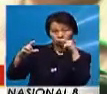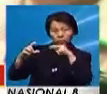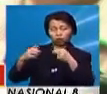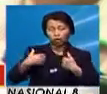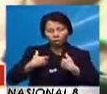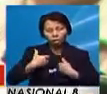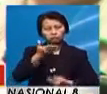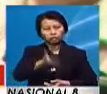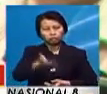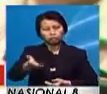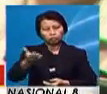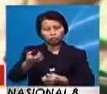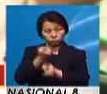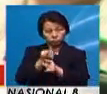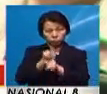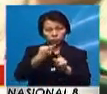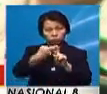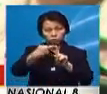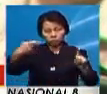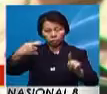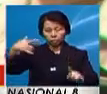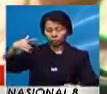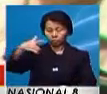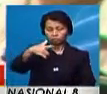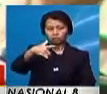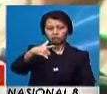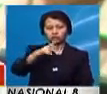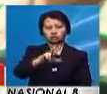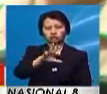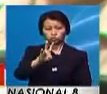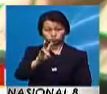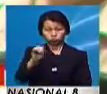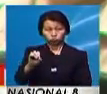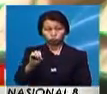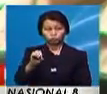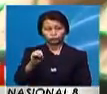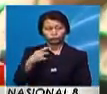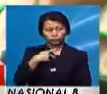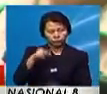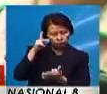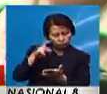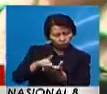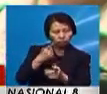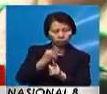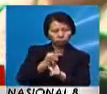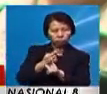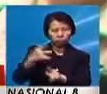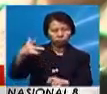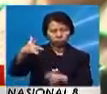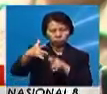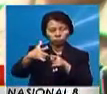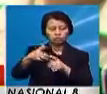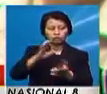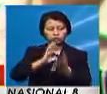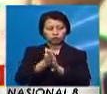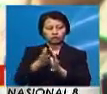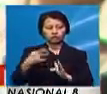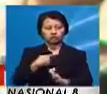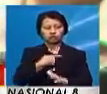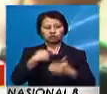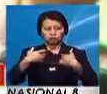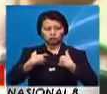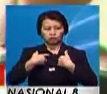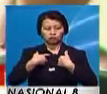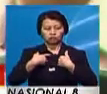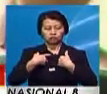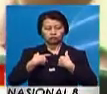adalah bahan serpihan Boeing 777. We have identified whether it's a 777 wreckage. So kita ada lagi